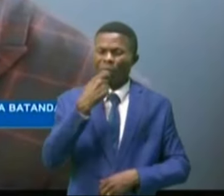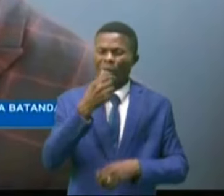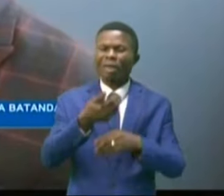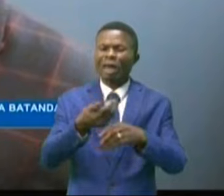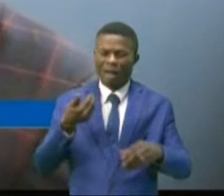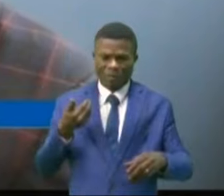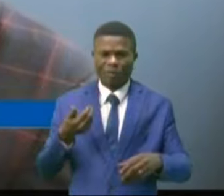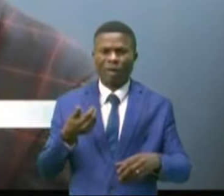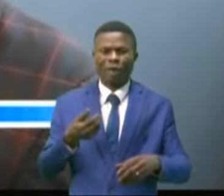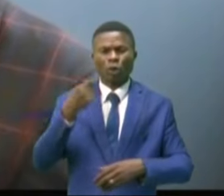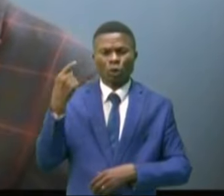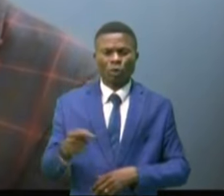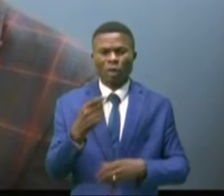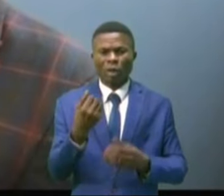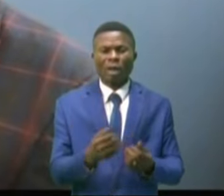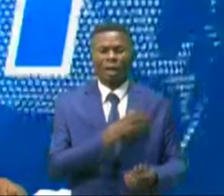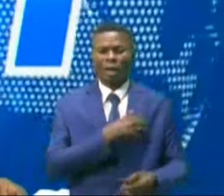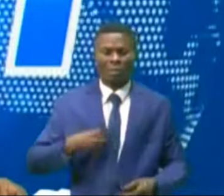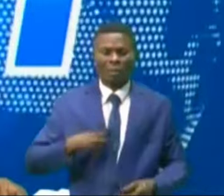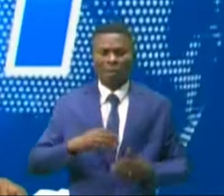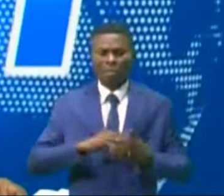intermittent chez les femmes enceintes.